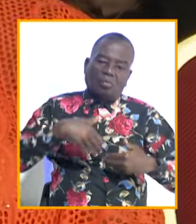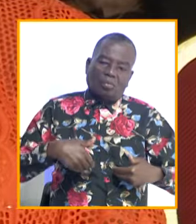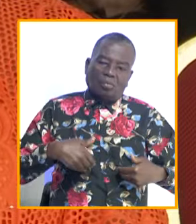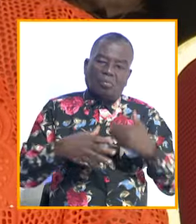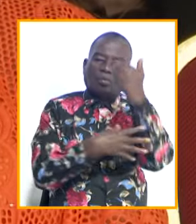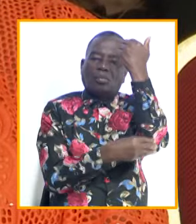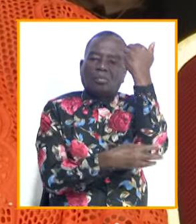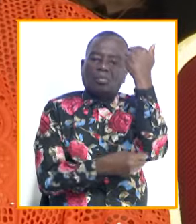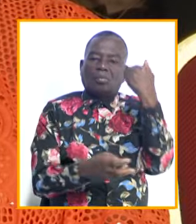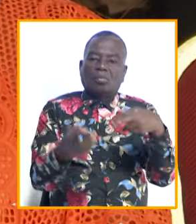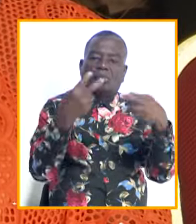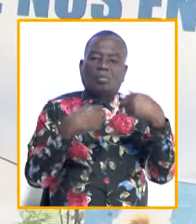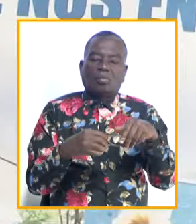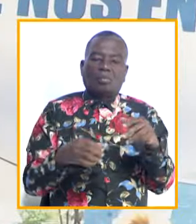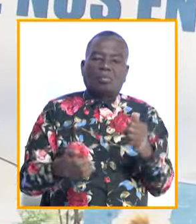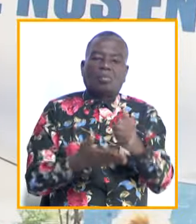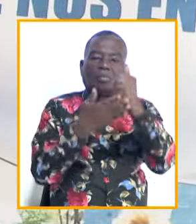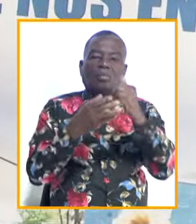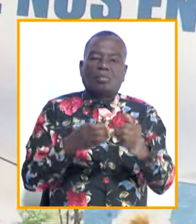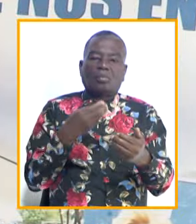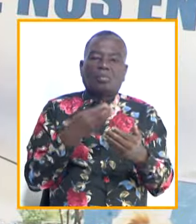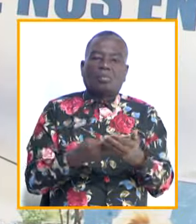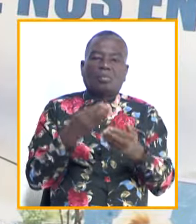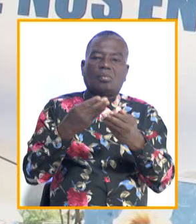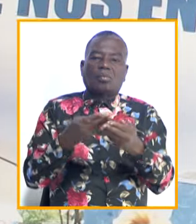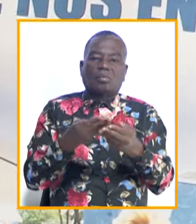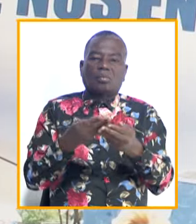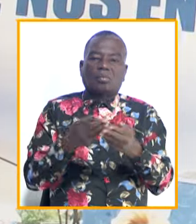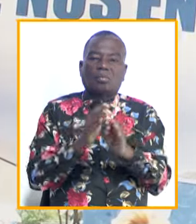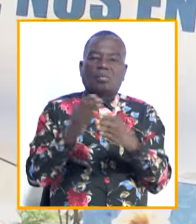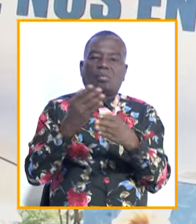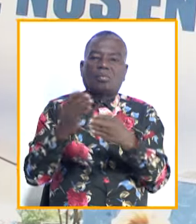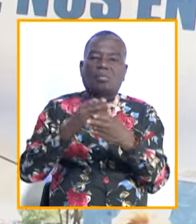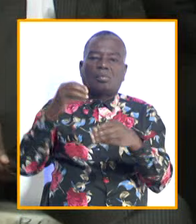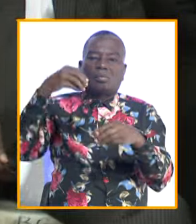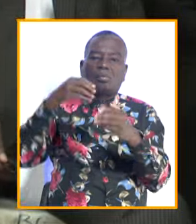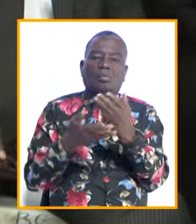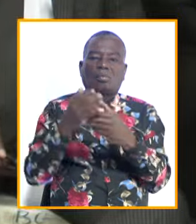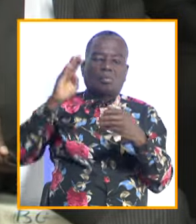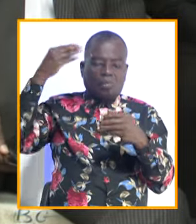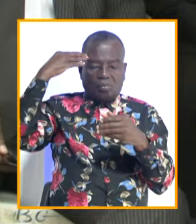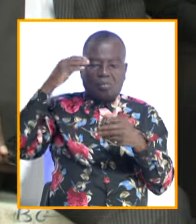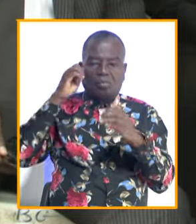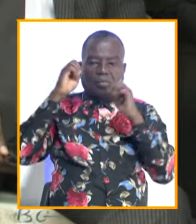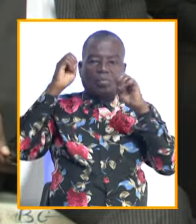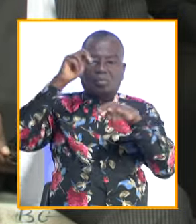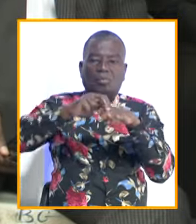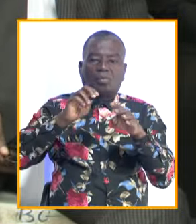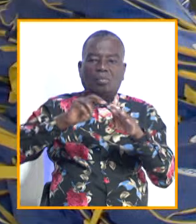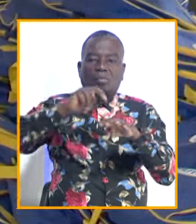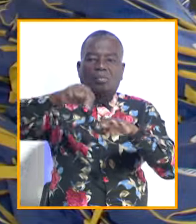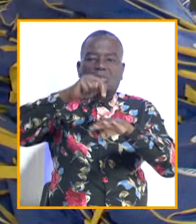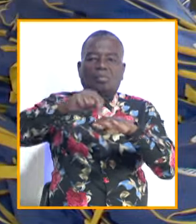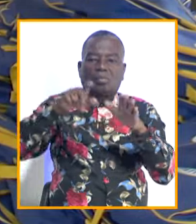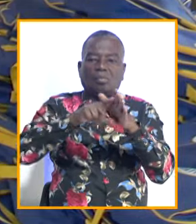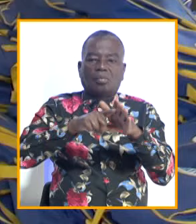défavorisés. Elle vient en appui à la dotation des kits scolaires distribués par le ministère de l'Éducation nationale. Tous ces